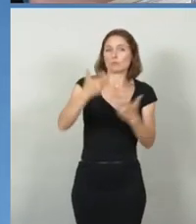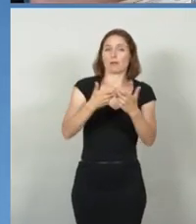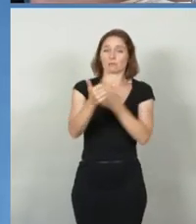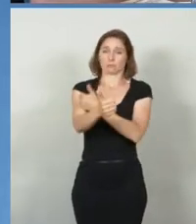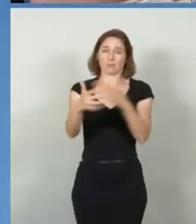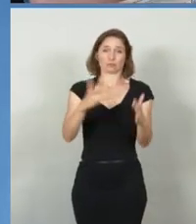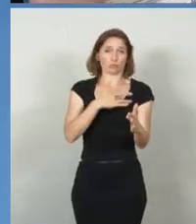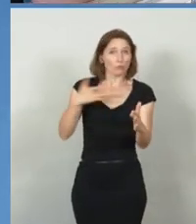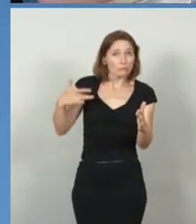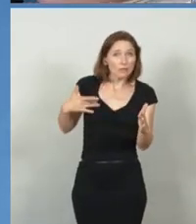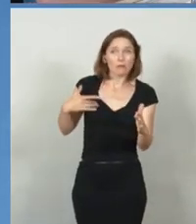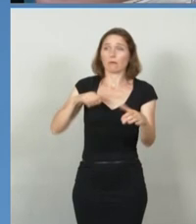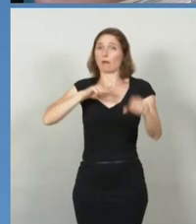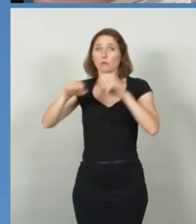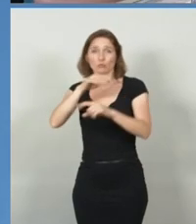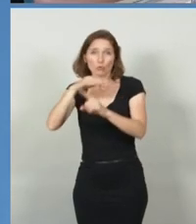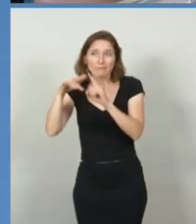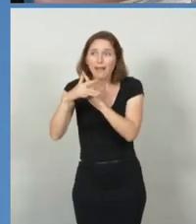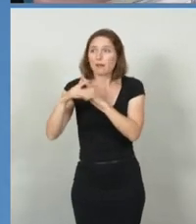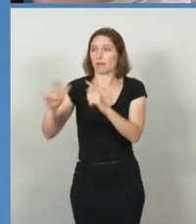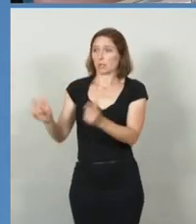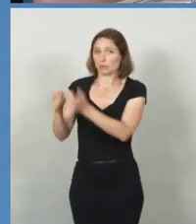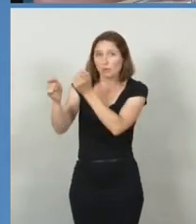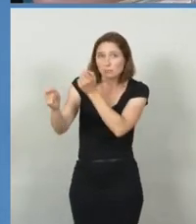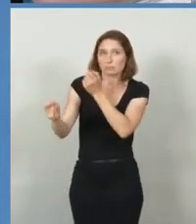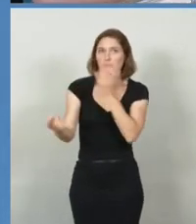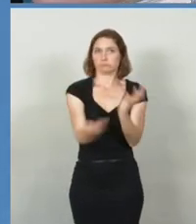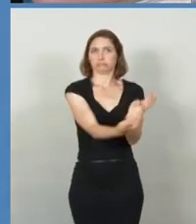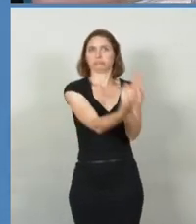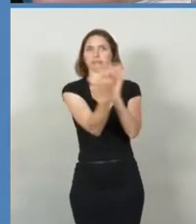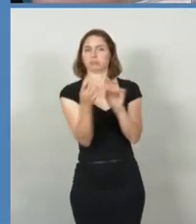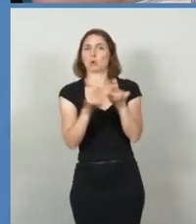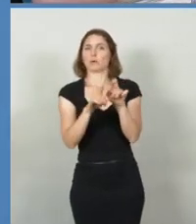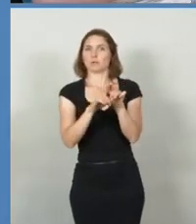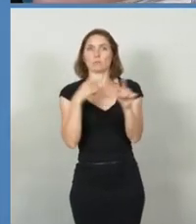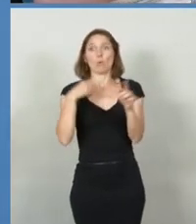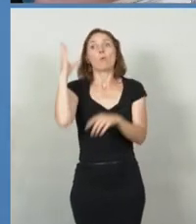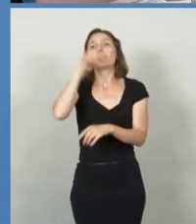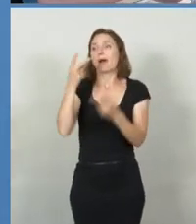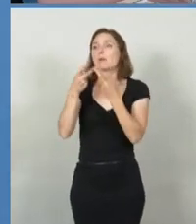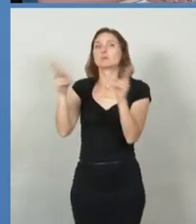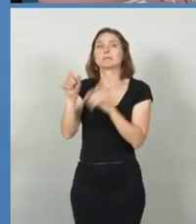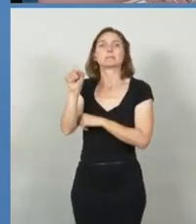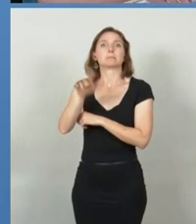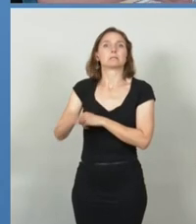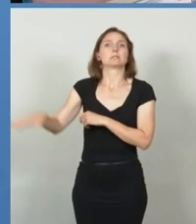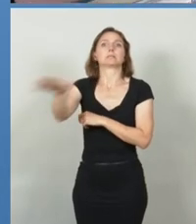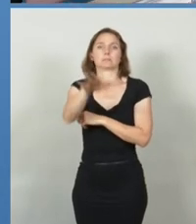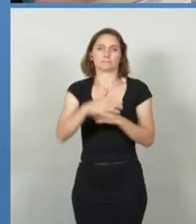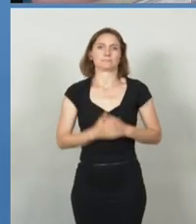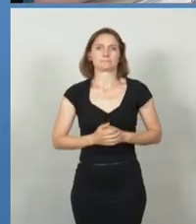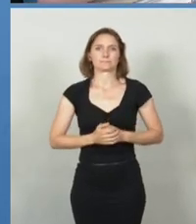de l'Action sociale de l'éducation etc pour renforcer la prise en compte des publics le plus largement possible